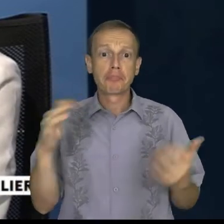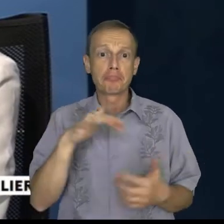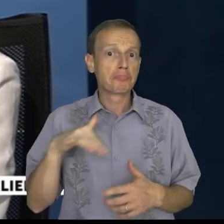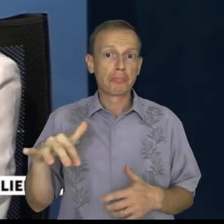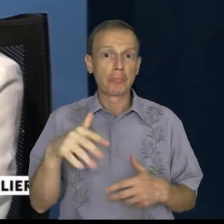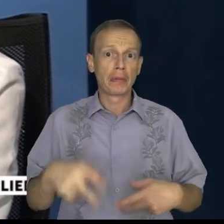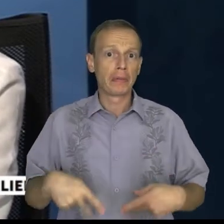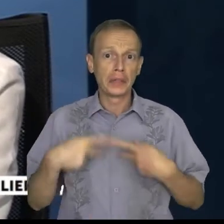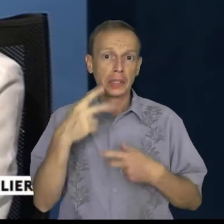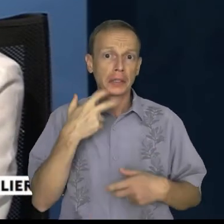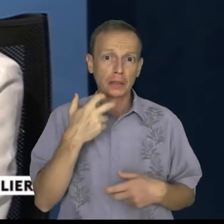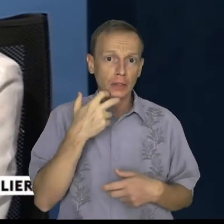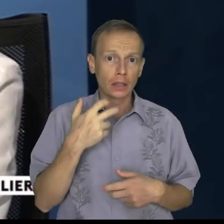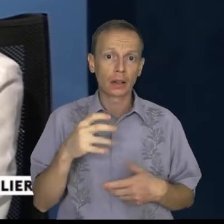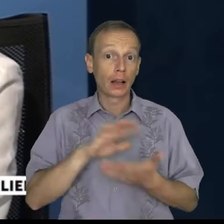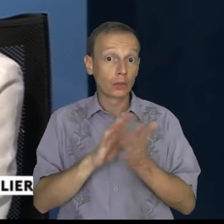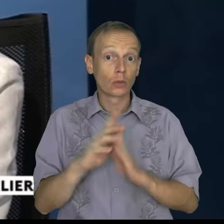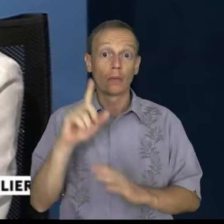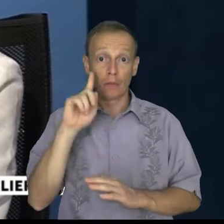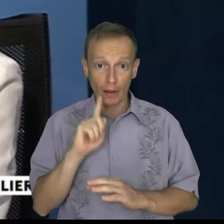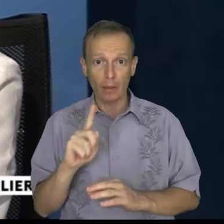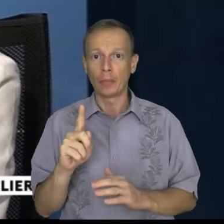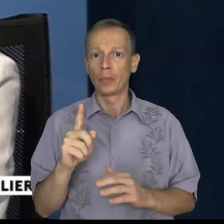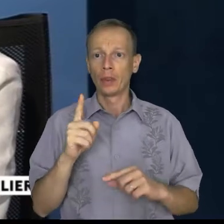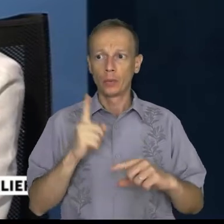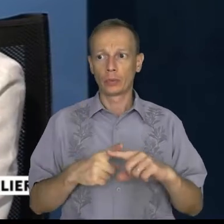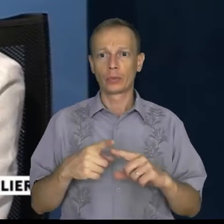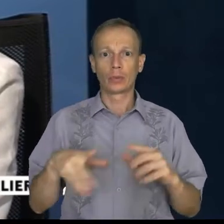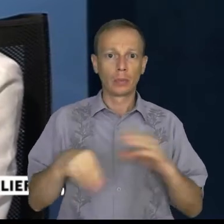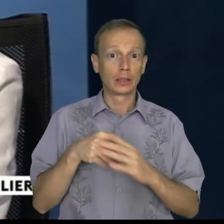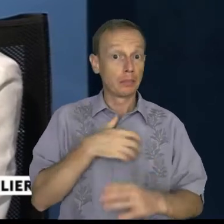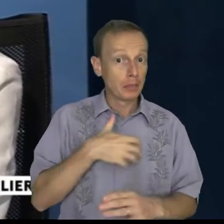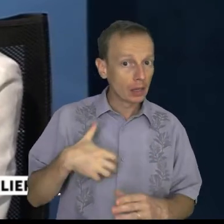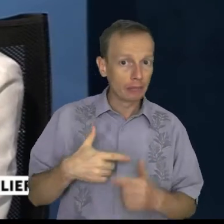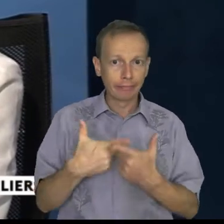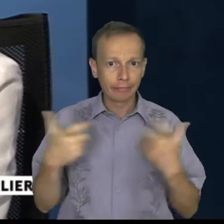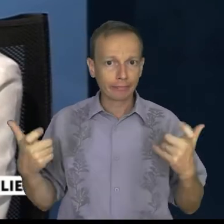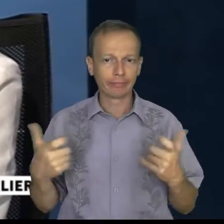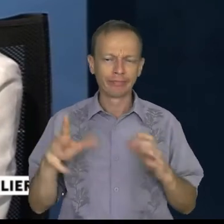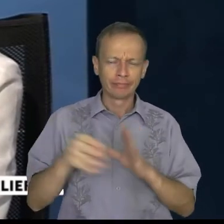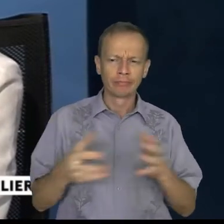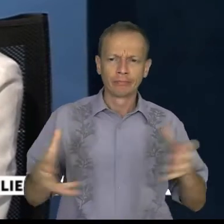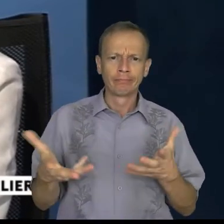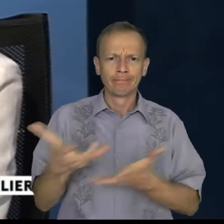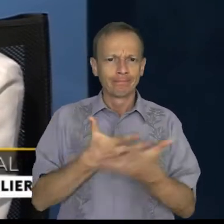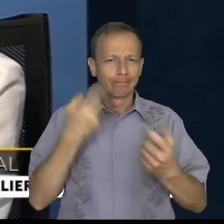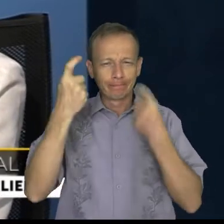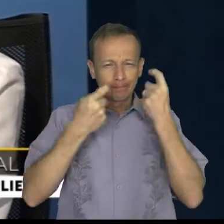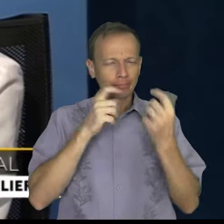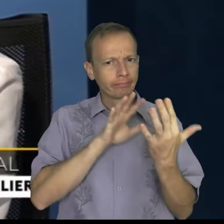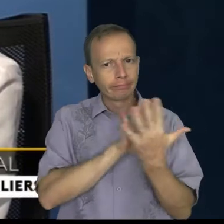des personnes de la vie civile, beaucoup d'associations de femmes, des